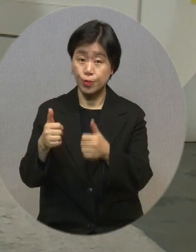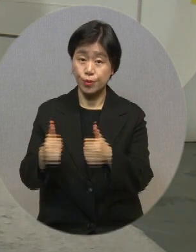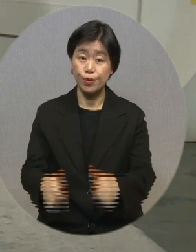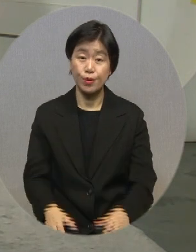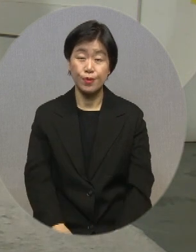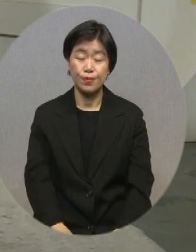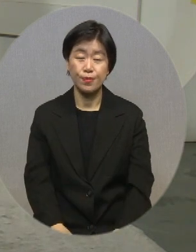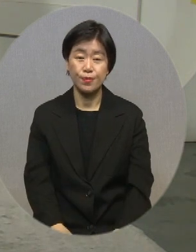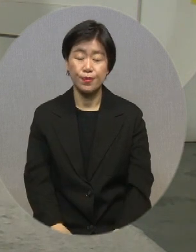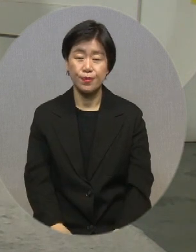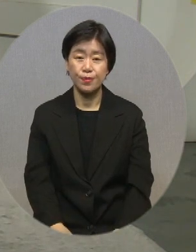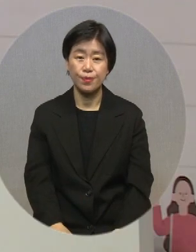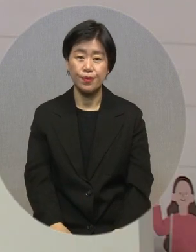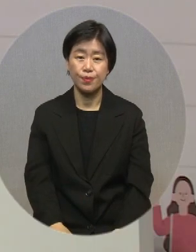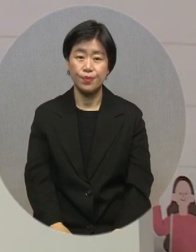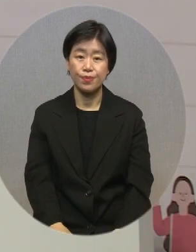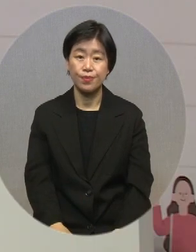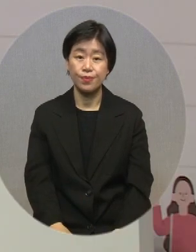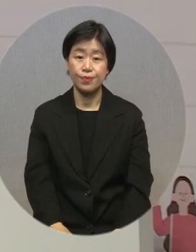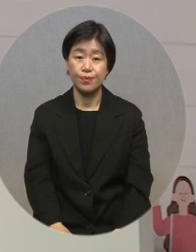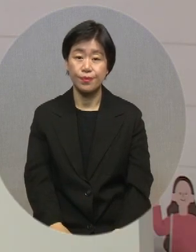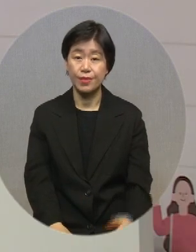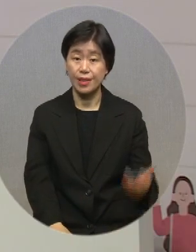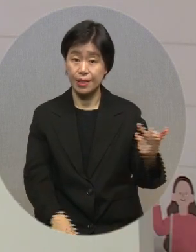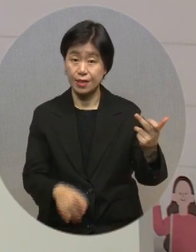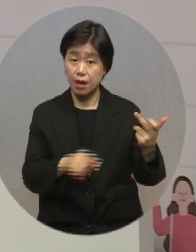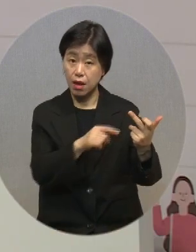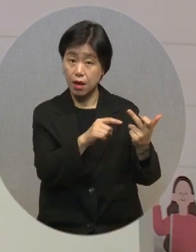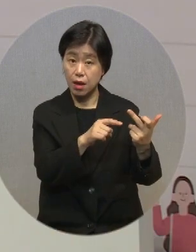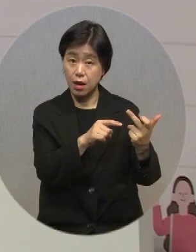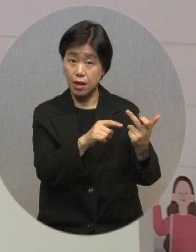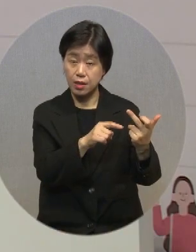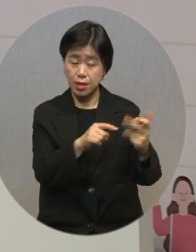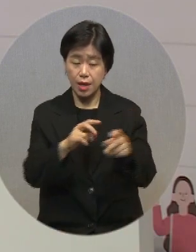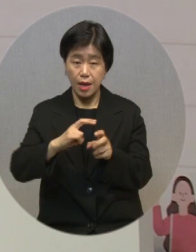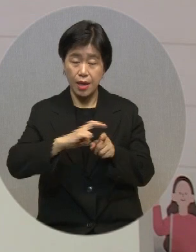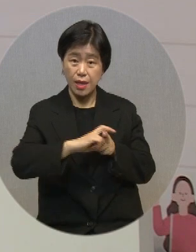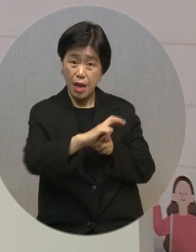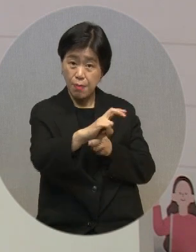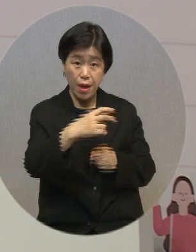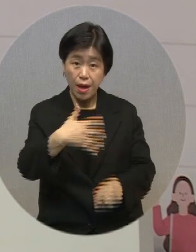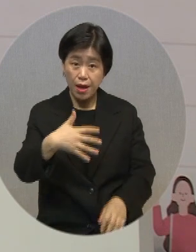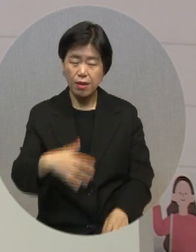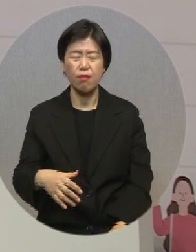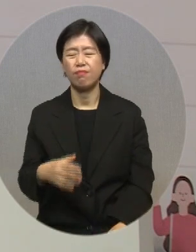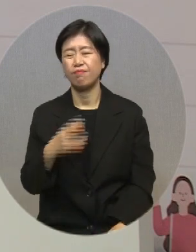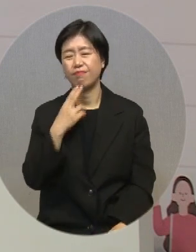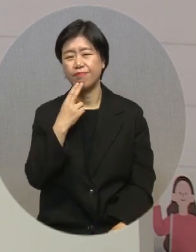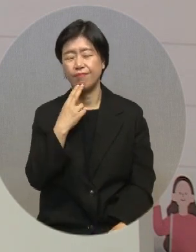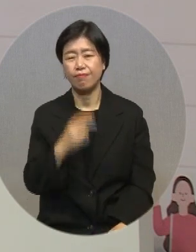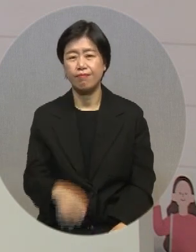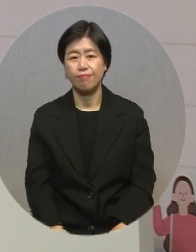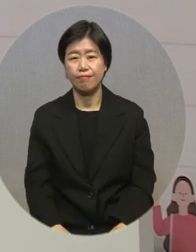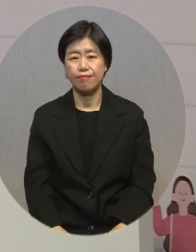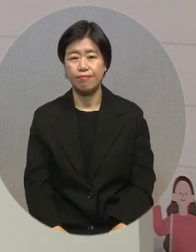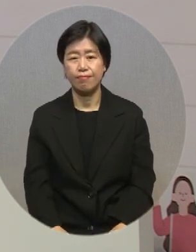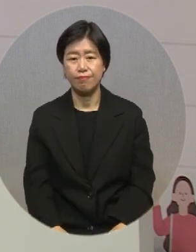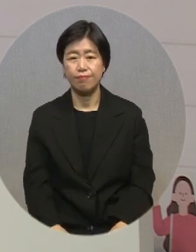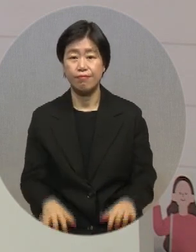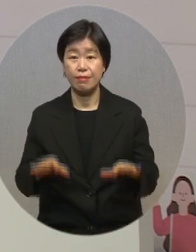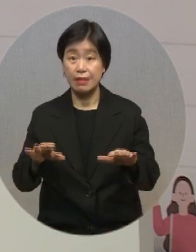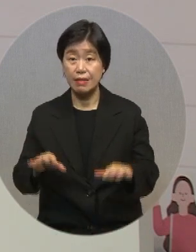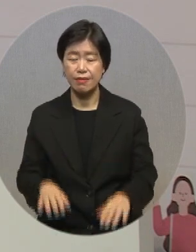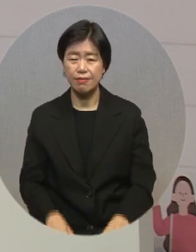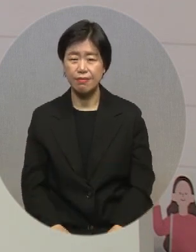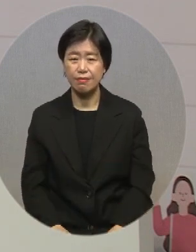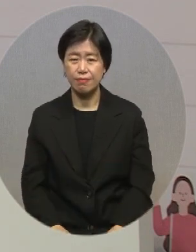네. 네. 네. 거기 저 계룡산에 케이블카가 아직 없나요? 네, 아직 없어요. 예, 이제 방송에서 이렇게 저희들이